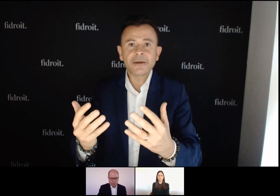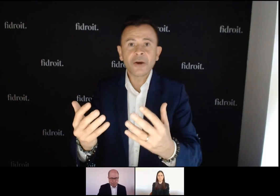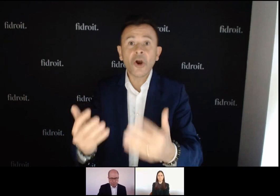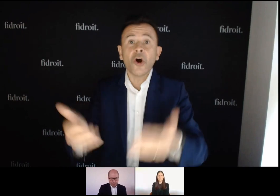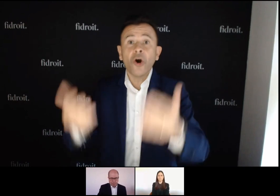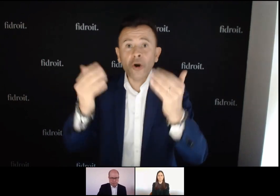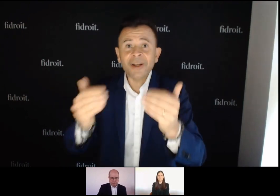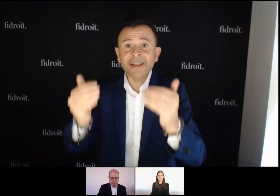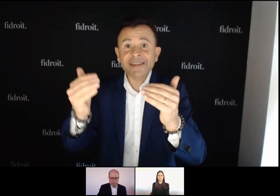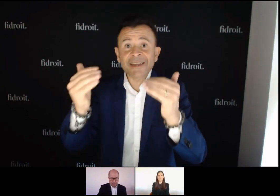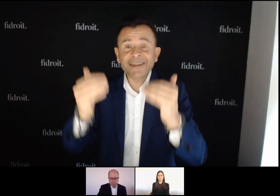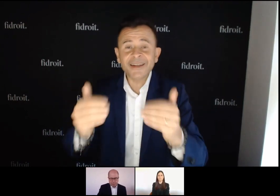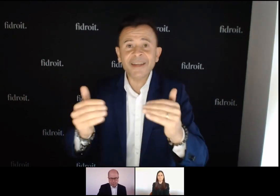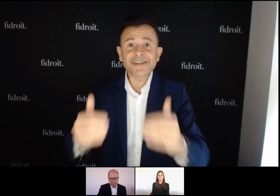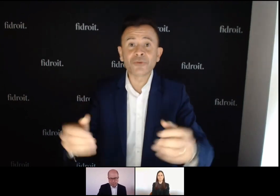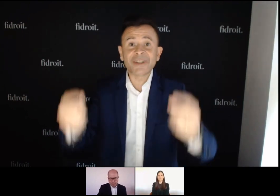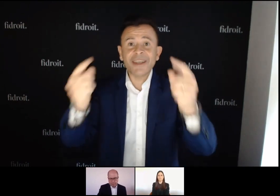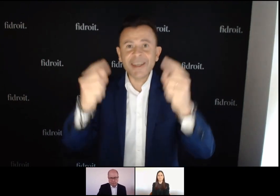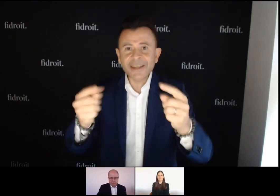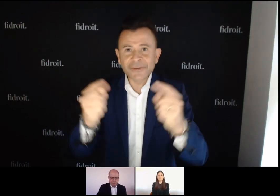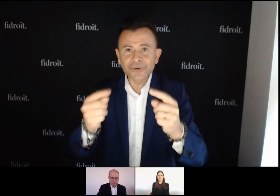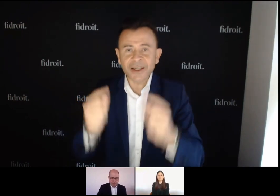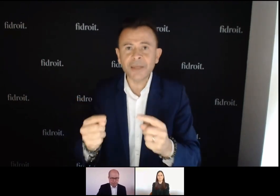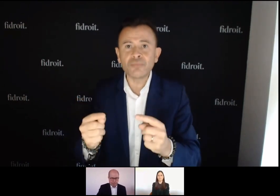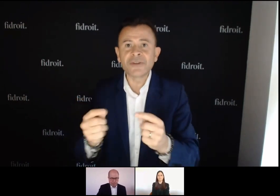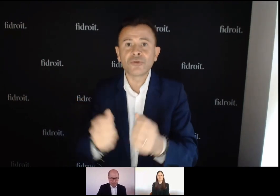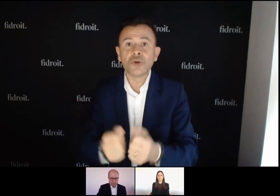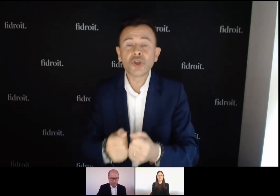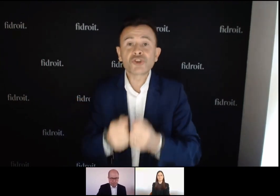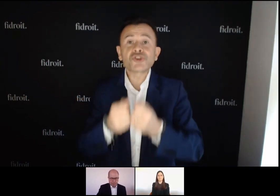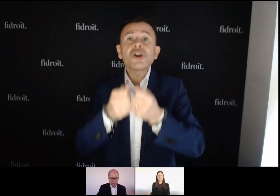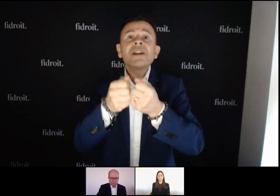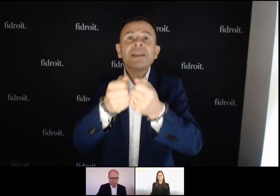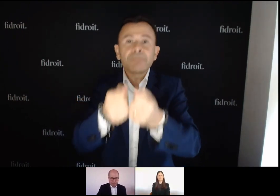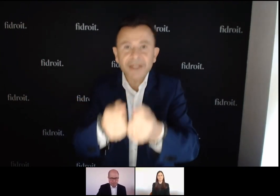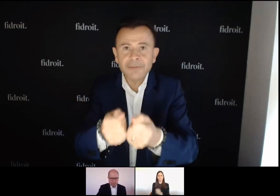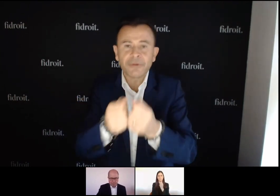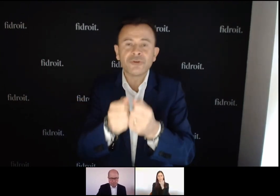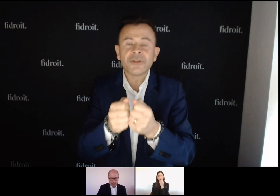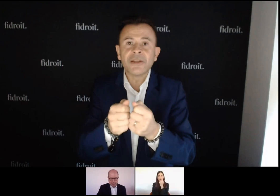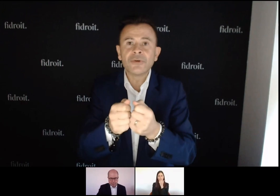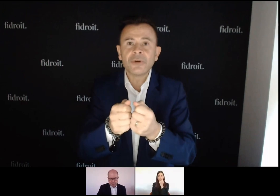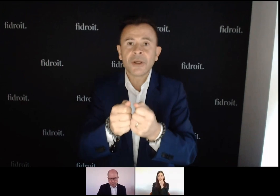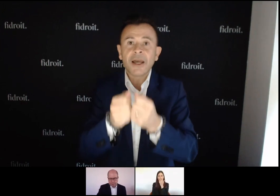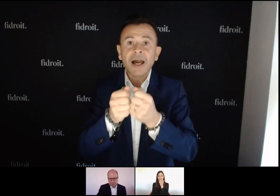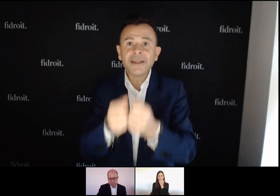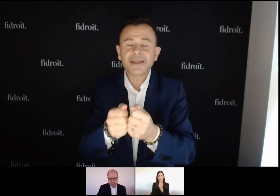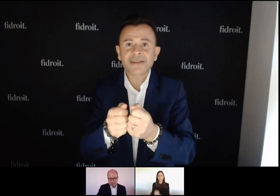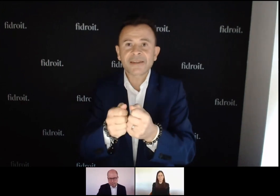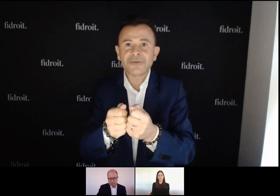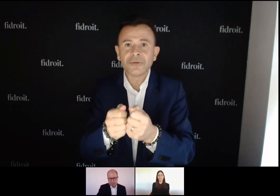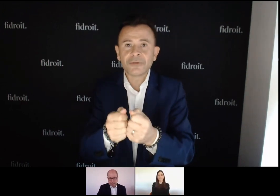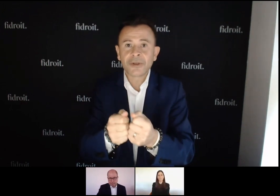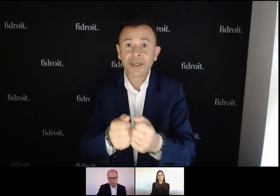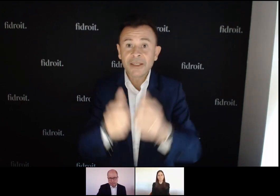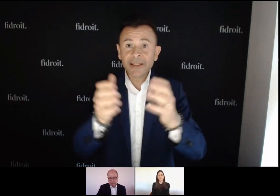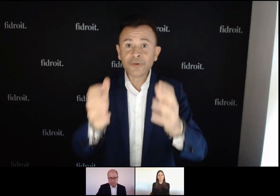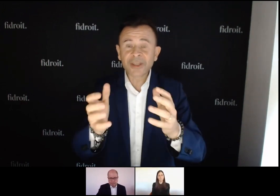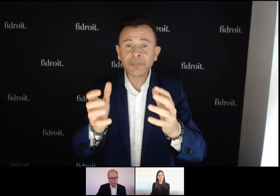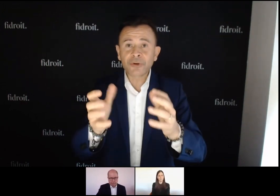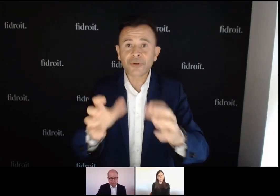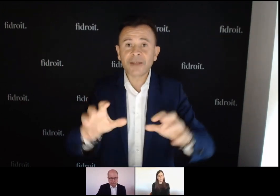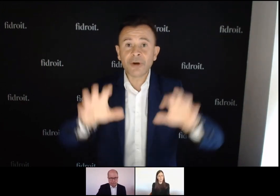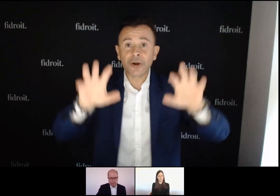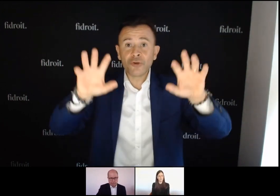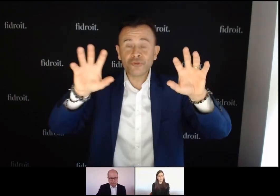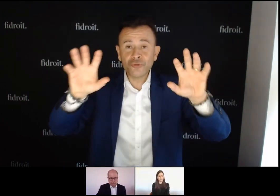capitaliser. Or, les intérêts sont exonérés puisque seules les primes peuvent donner lieu à une taxation. Il est